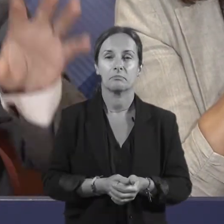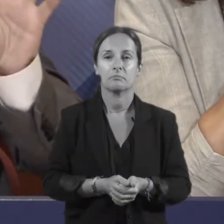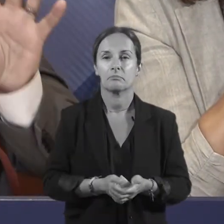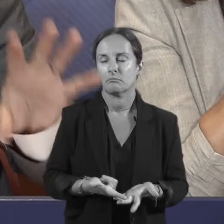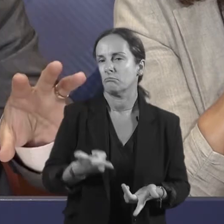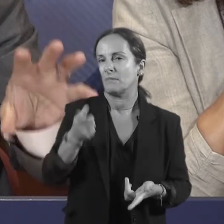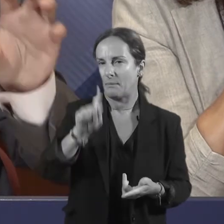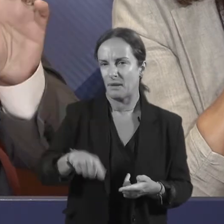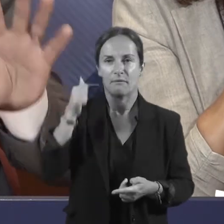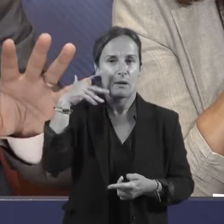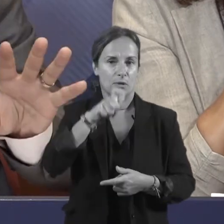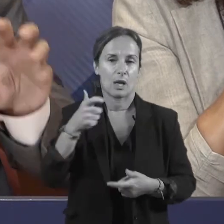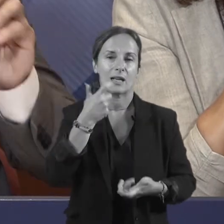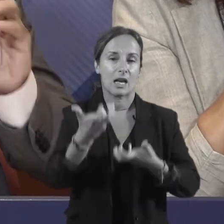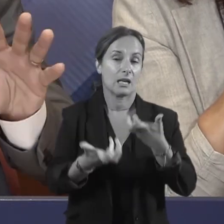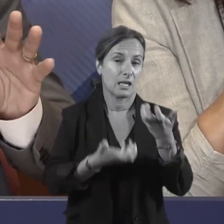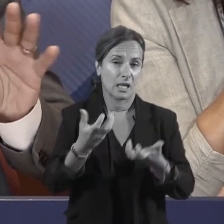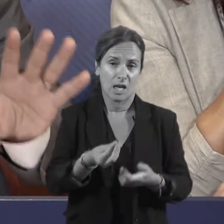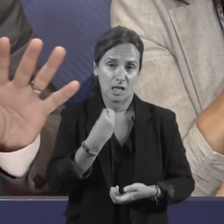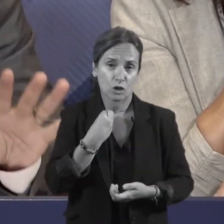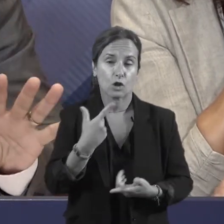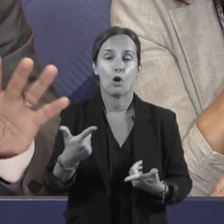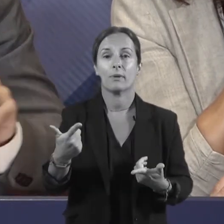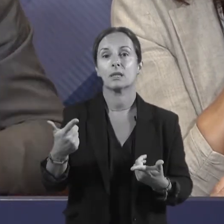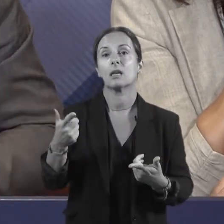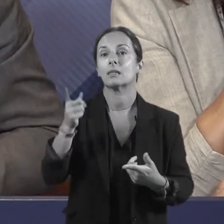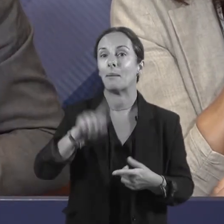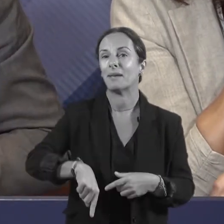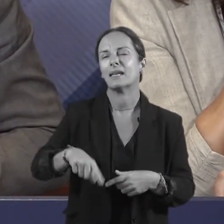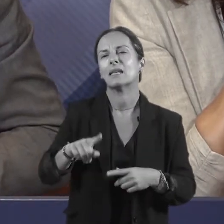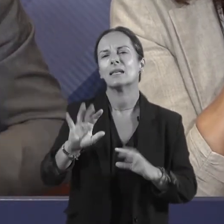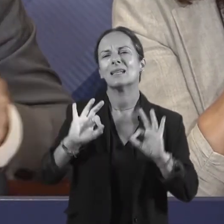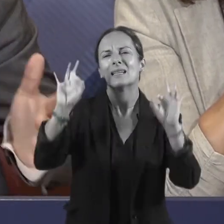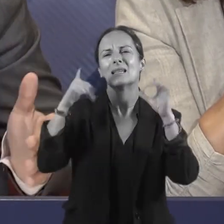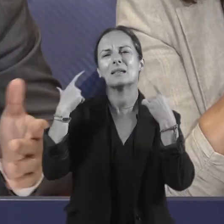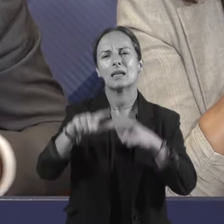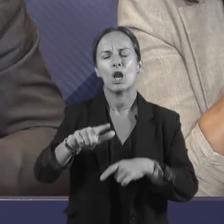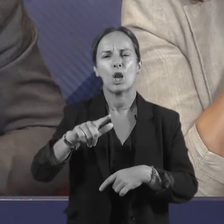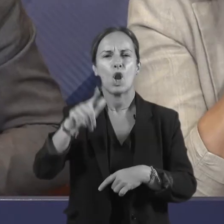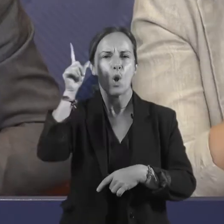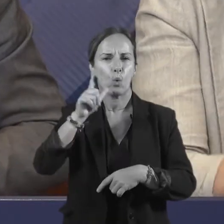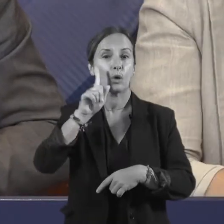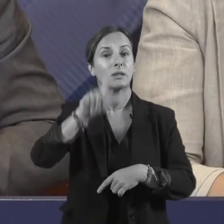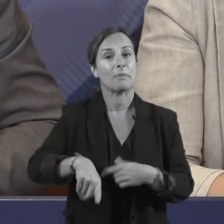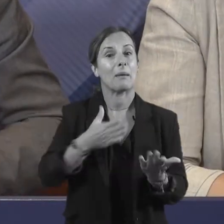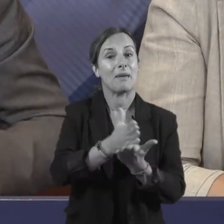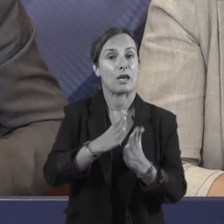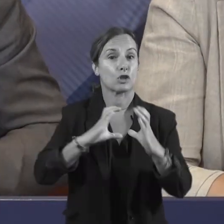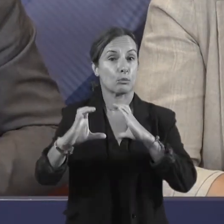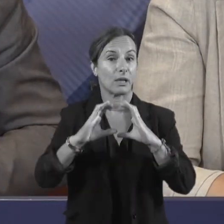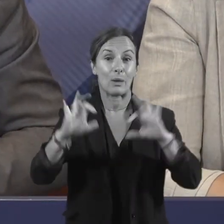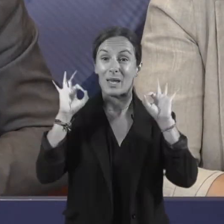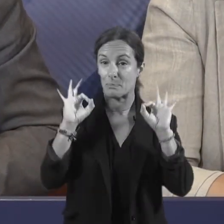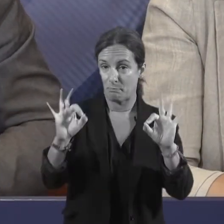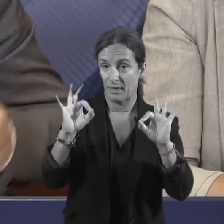prescriptors gastronòmics, culturals, de luxe i naturalesa fonamentalment, mitjans de comunicació, que siguin